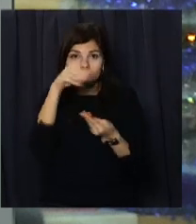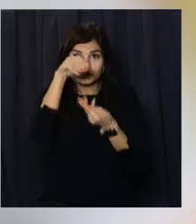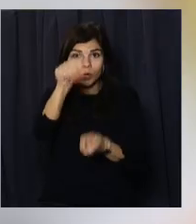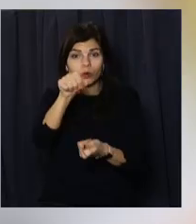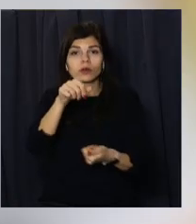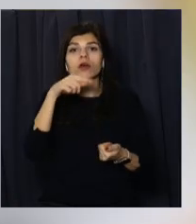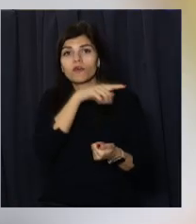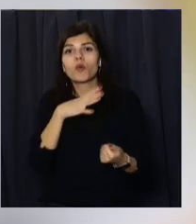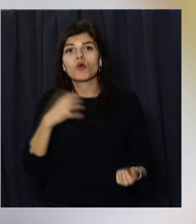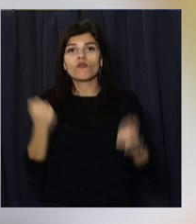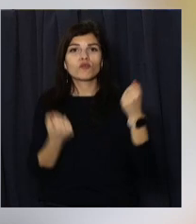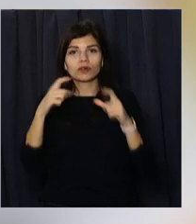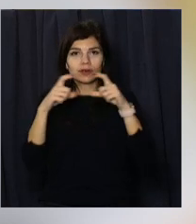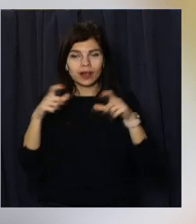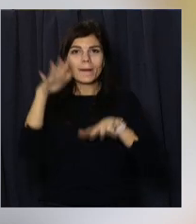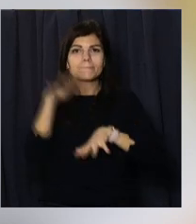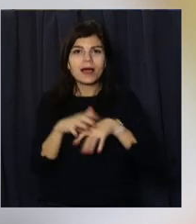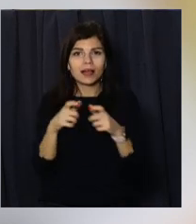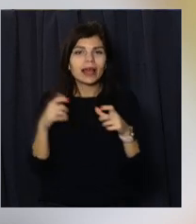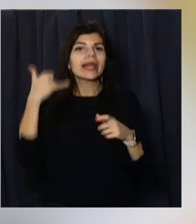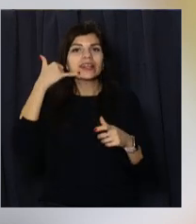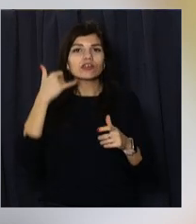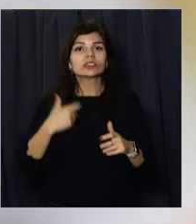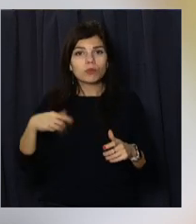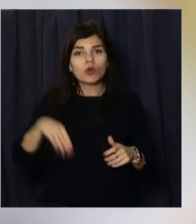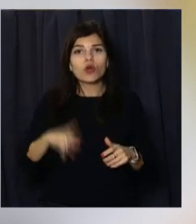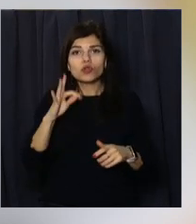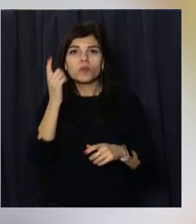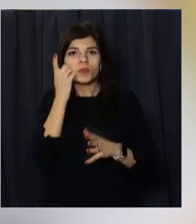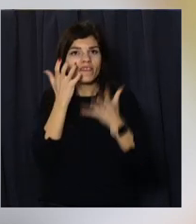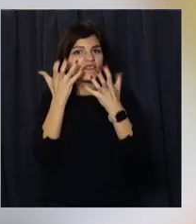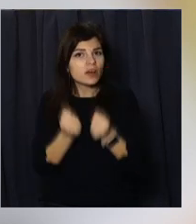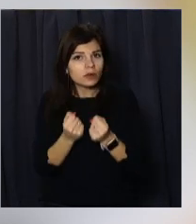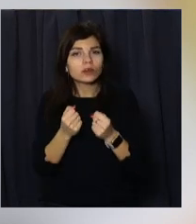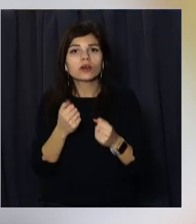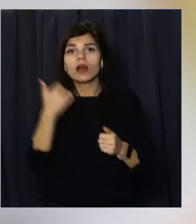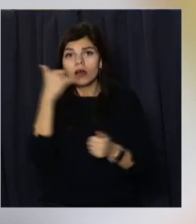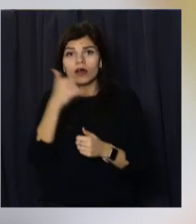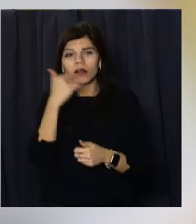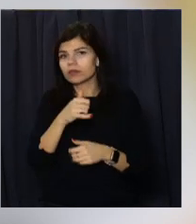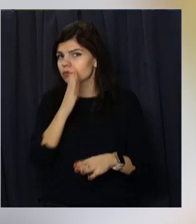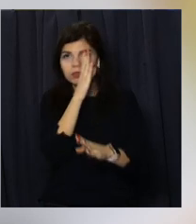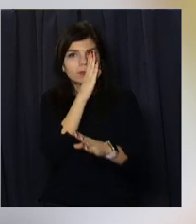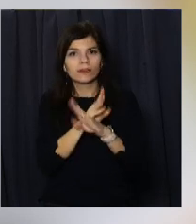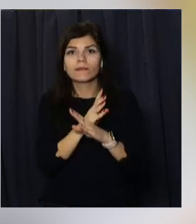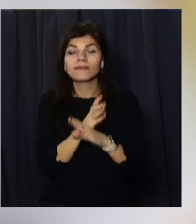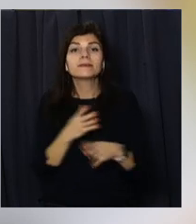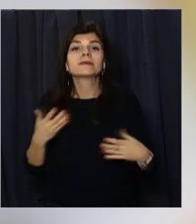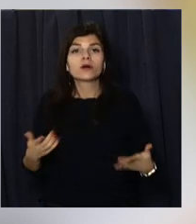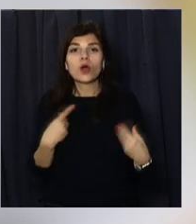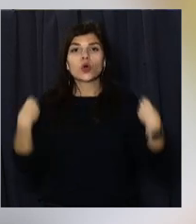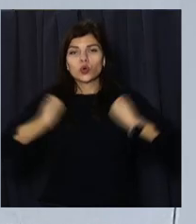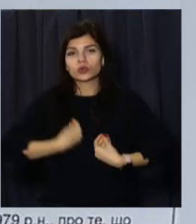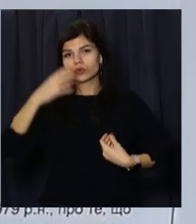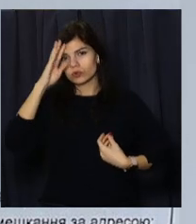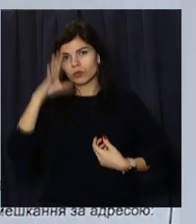банківські картки і телефони, але він вимкнений. Наразі додзвонитися до Геннадія неможливо. Одягнений чоловік був у сіру куртку з